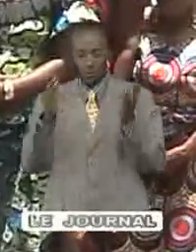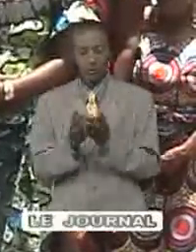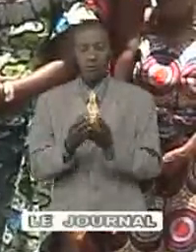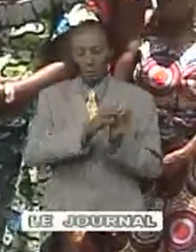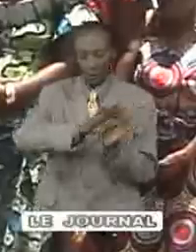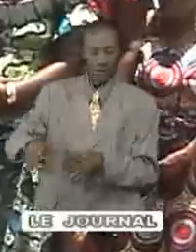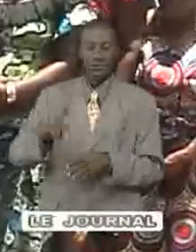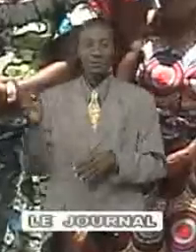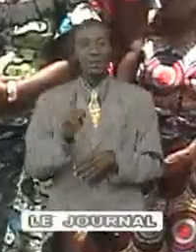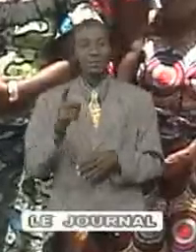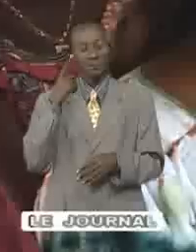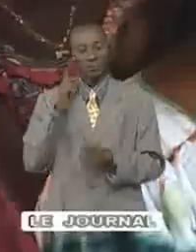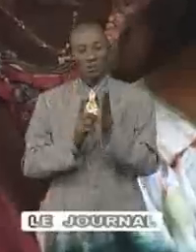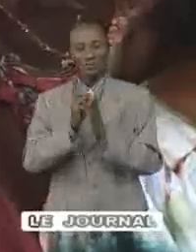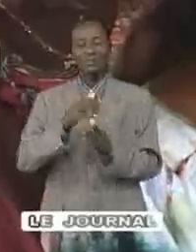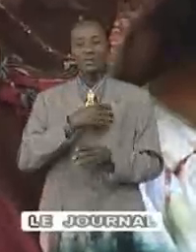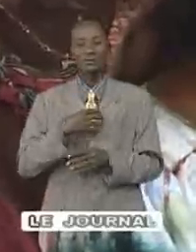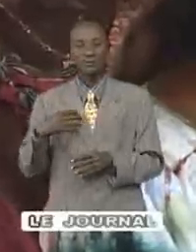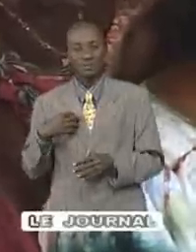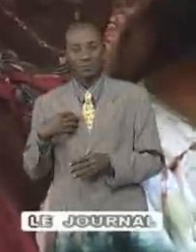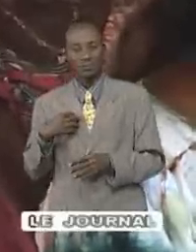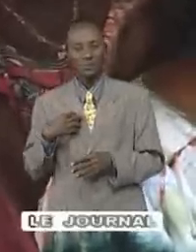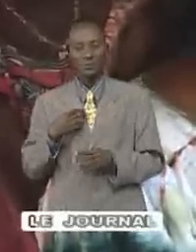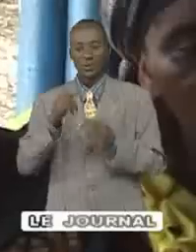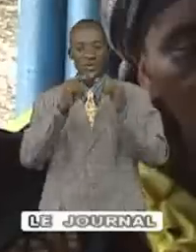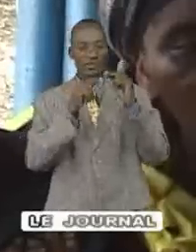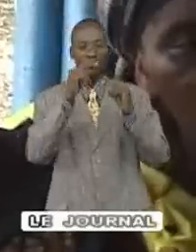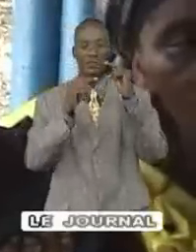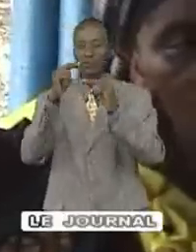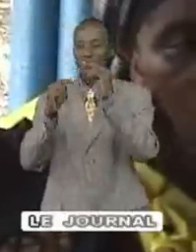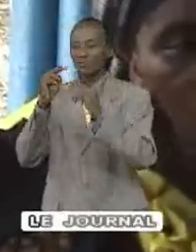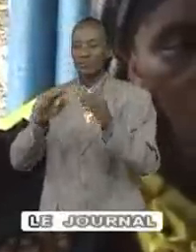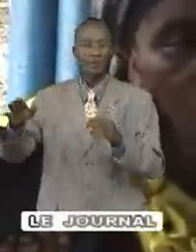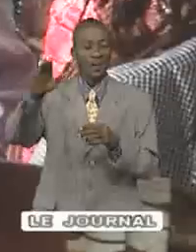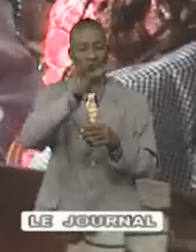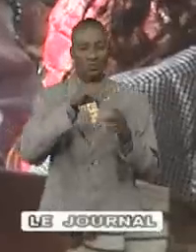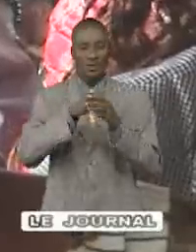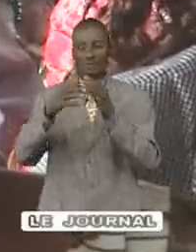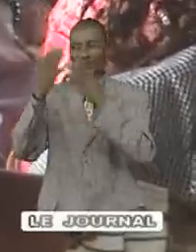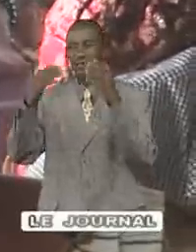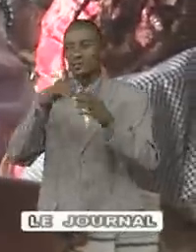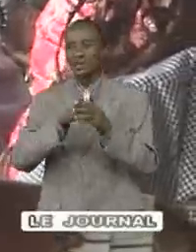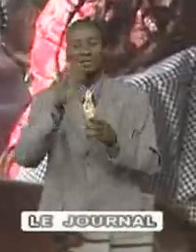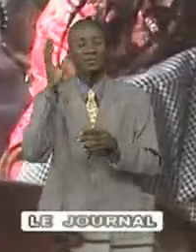prise de conscience de ses droits et devoirs à tous les niveaux et dans tous les milieux urbains et ruraux. Il en est de